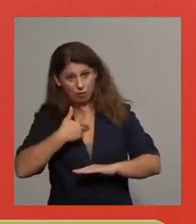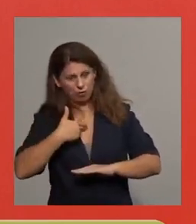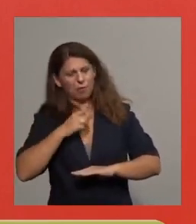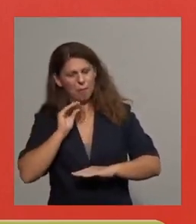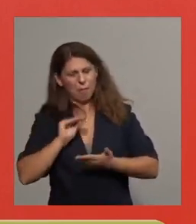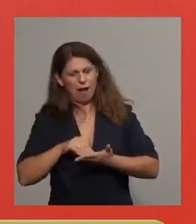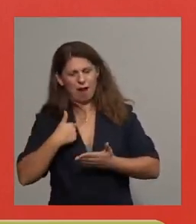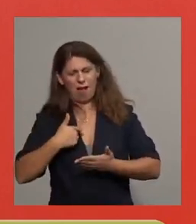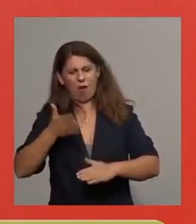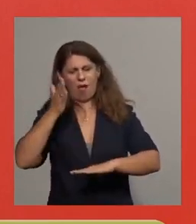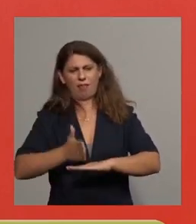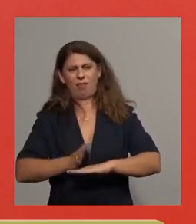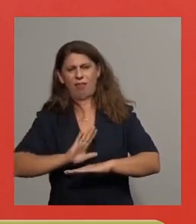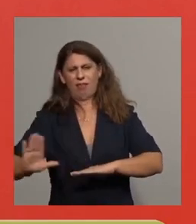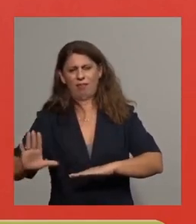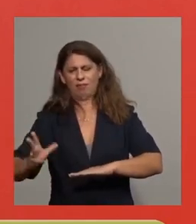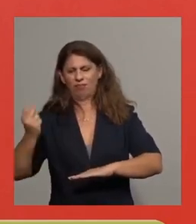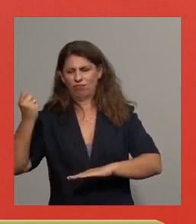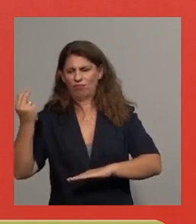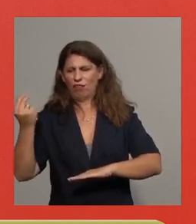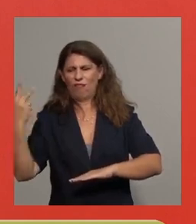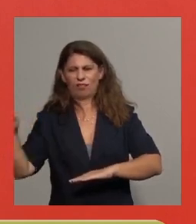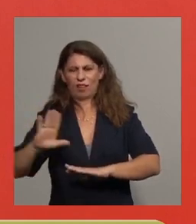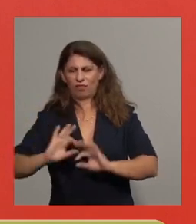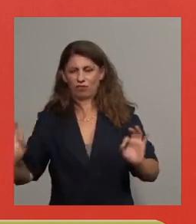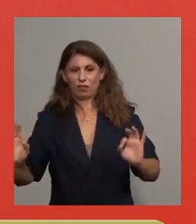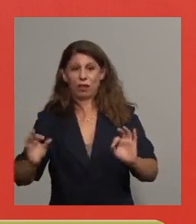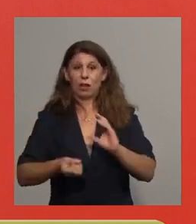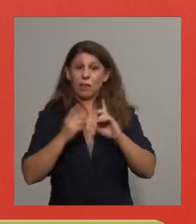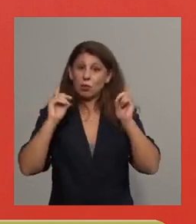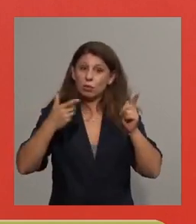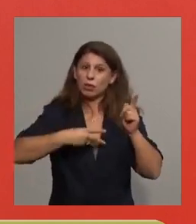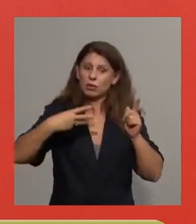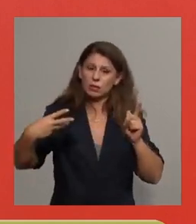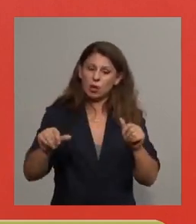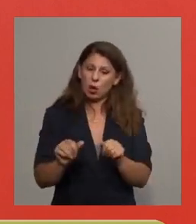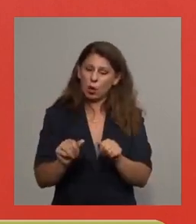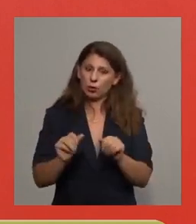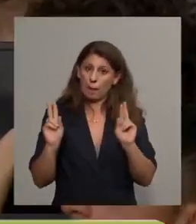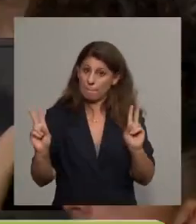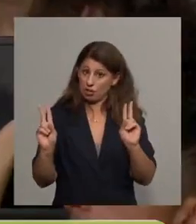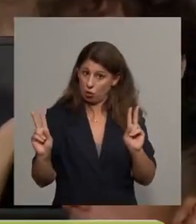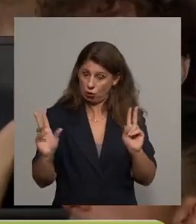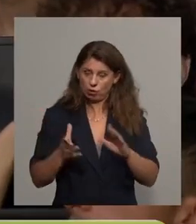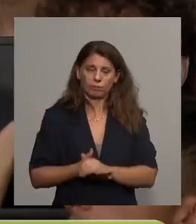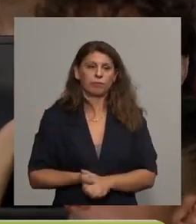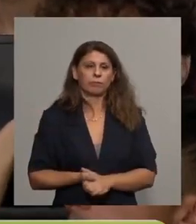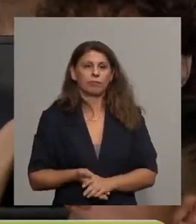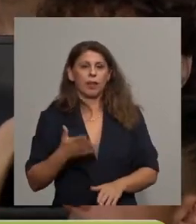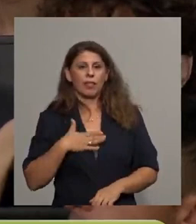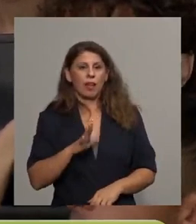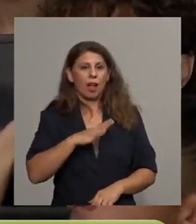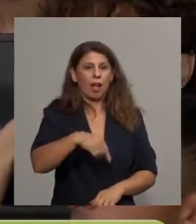θητεία. Νέα Δημοκρατία και ΣΥΡΙΖΑ και από κοντά και το ΠΑΣΟΚ θέλουν το λαό